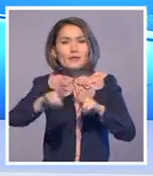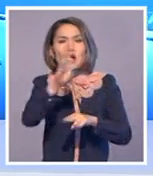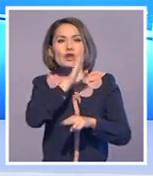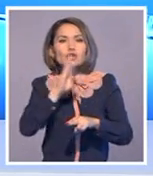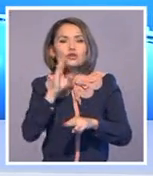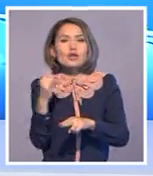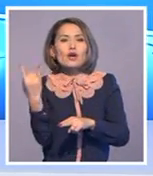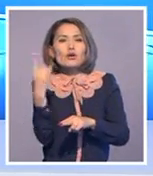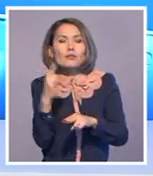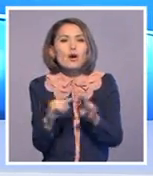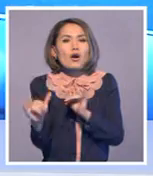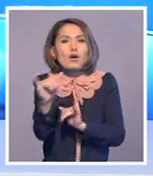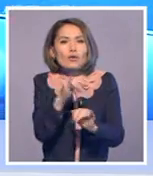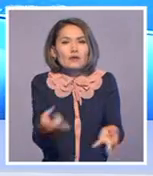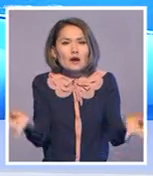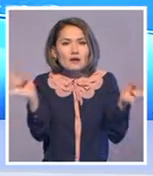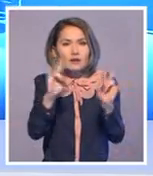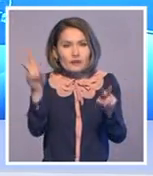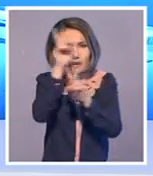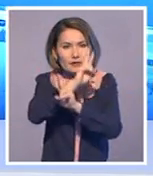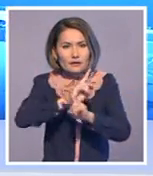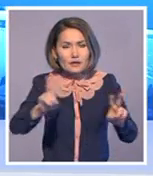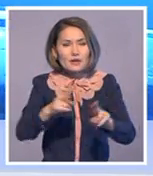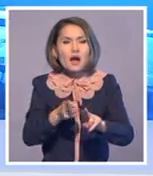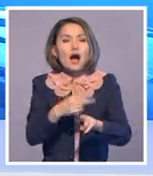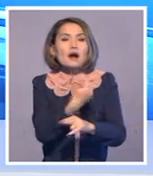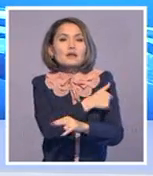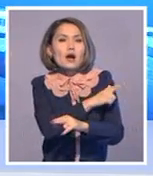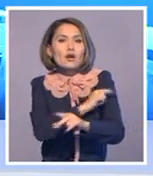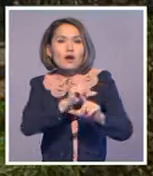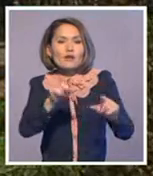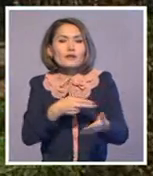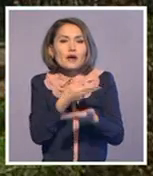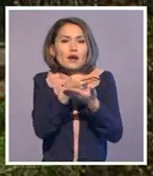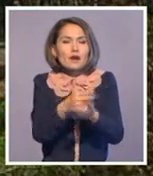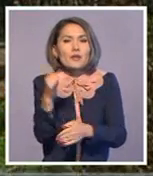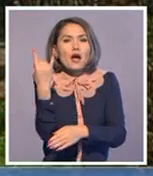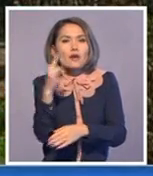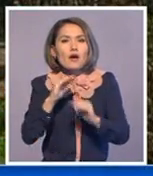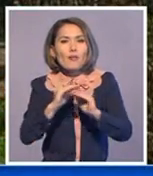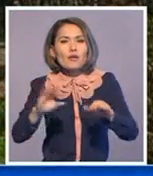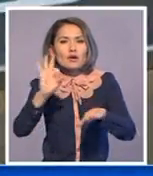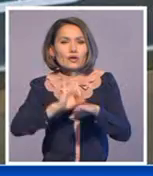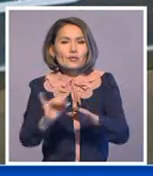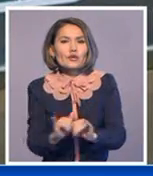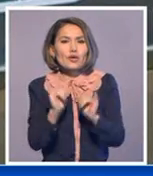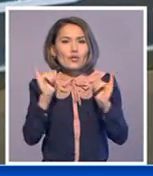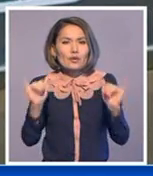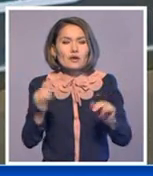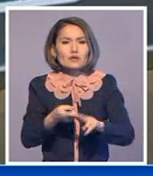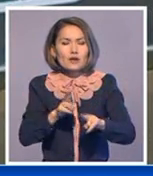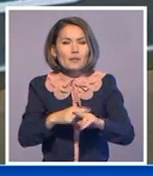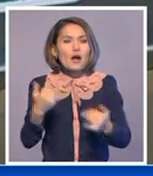Апат жайлаған кезде босанған келіншектер қазір ауруханаларда. Алайда медициналық мекемелердің аналар мен сәбилерге күтім көрсетпек түгіл,